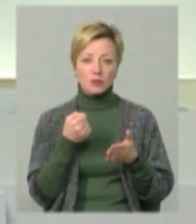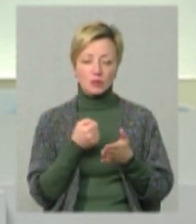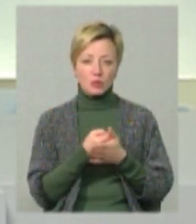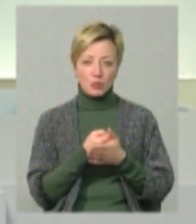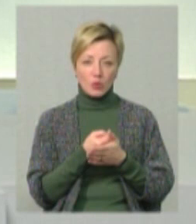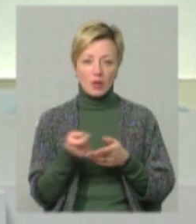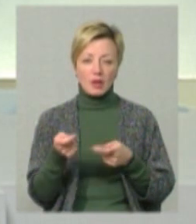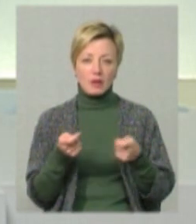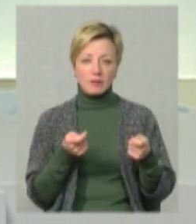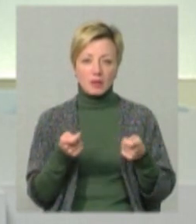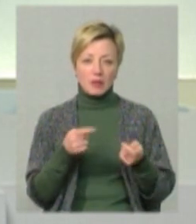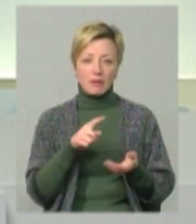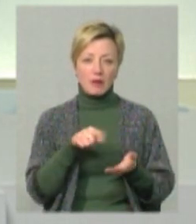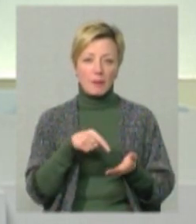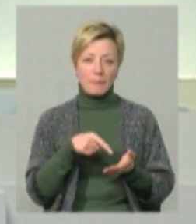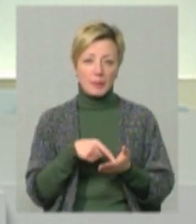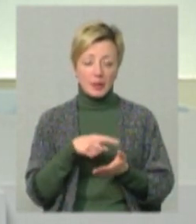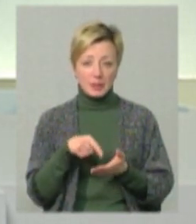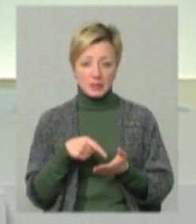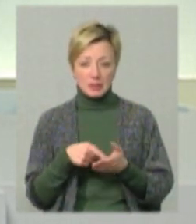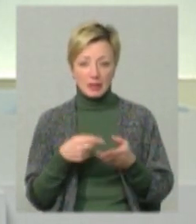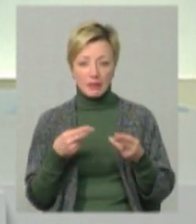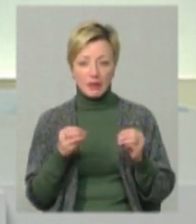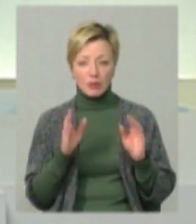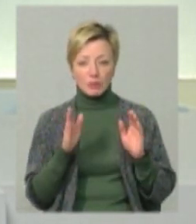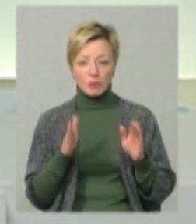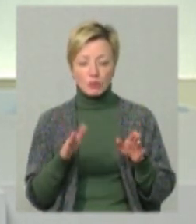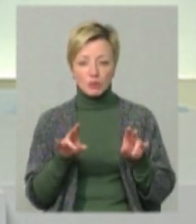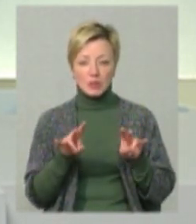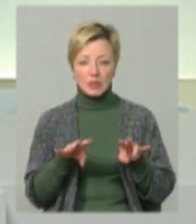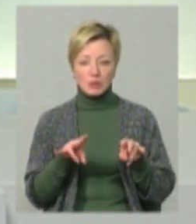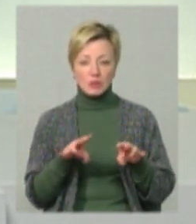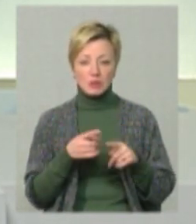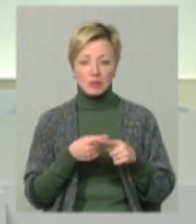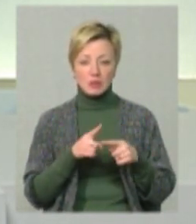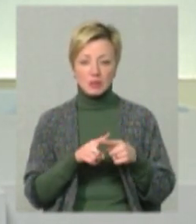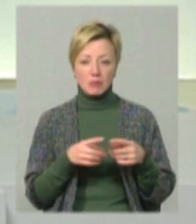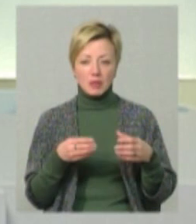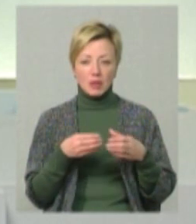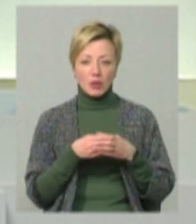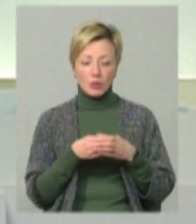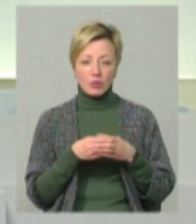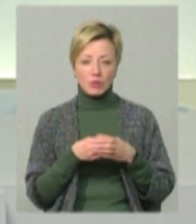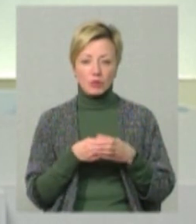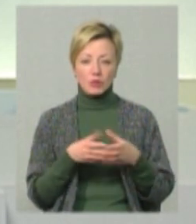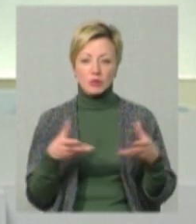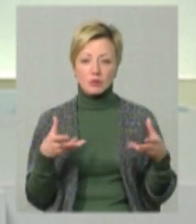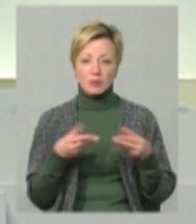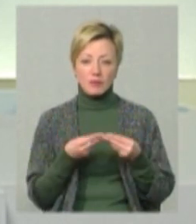до керівників міст, де будуть дислокуватись ці батальйони,